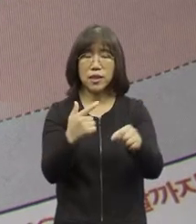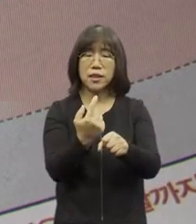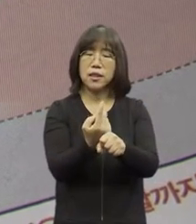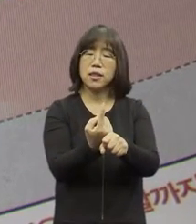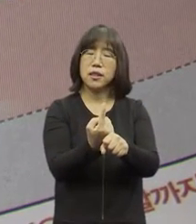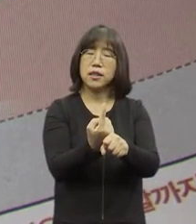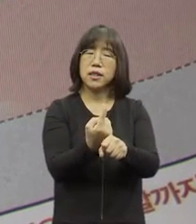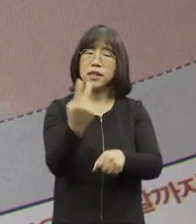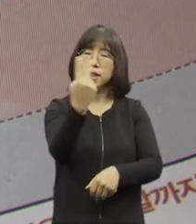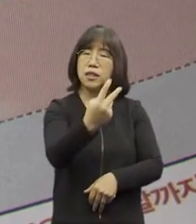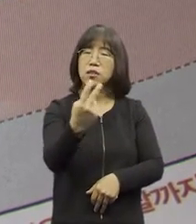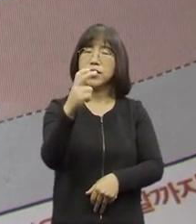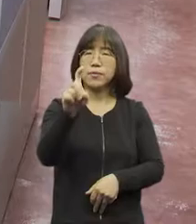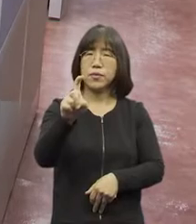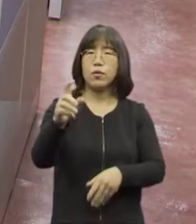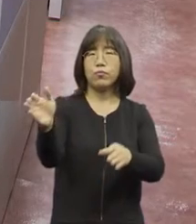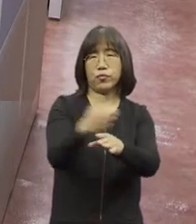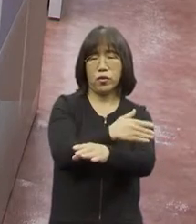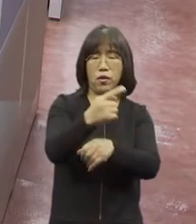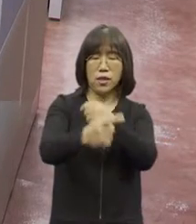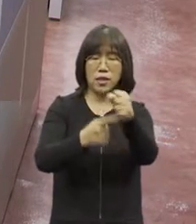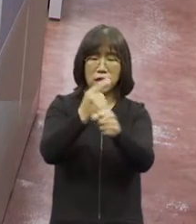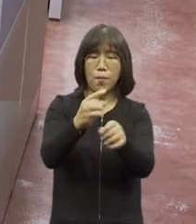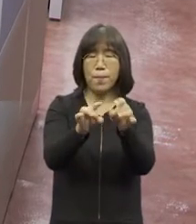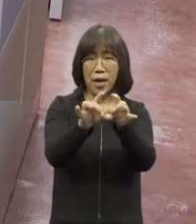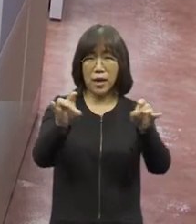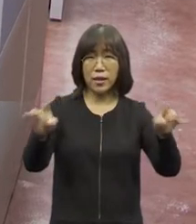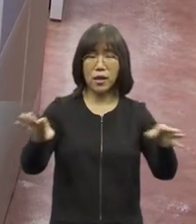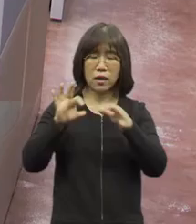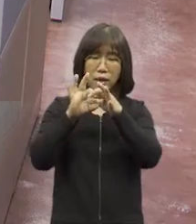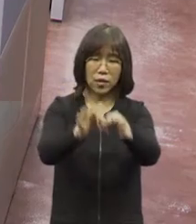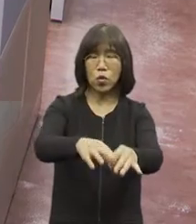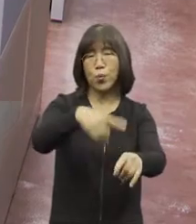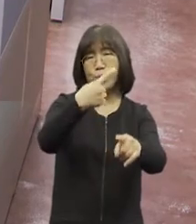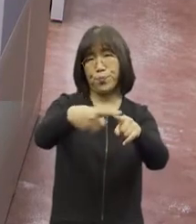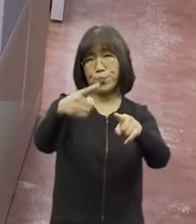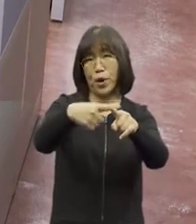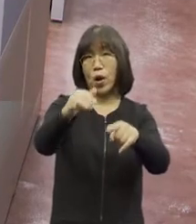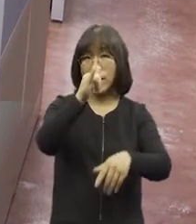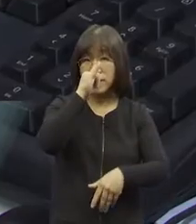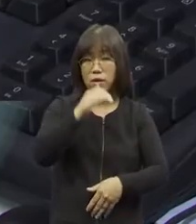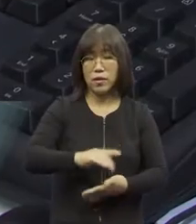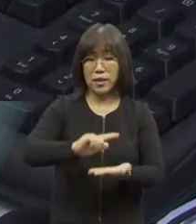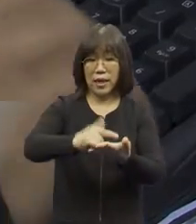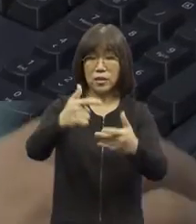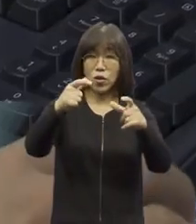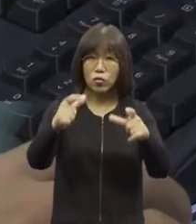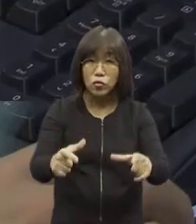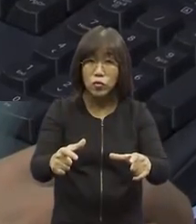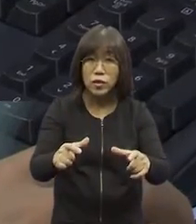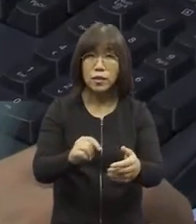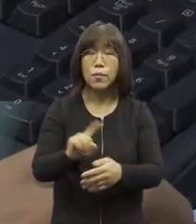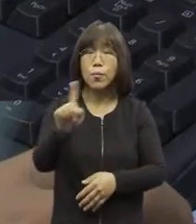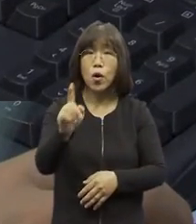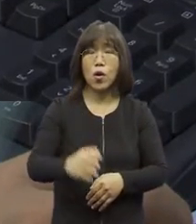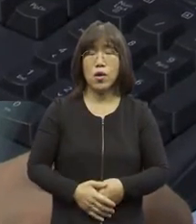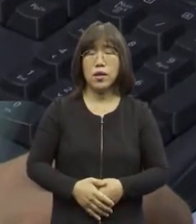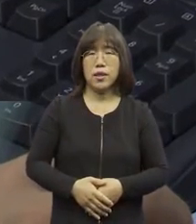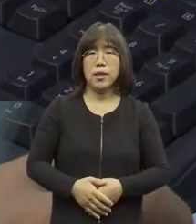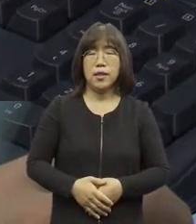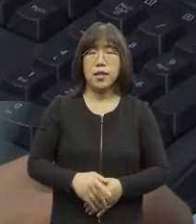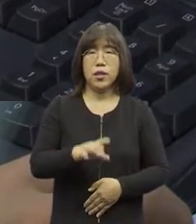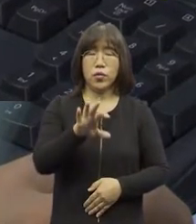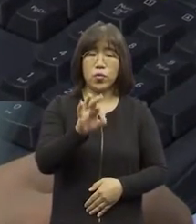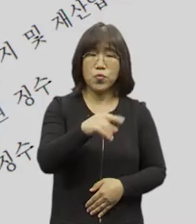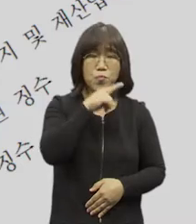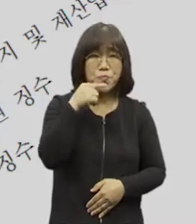다양한 아이디어를 발굴하고자 지난 2010년부터 매해 개최되고 있습니다. 강서구는 신탁 재산에